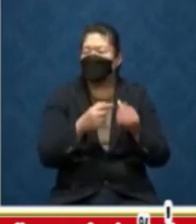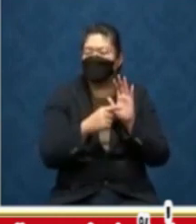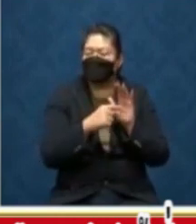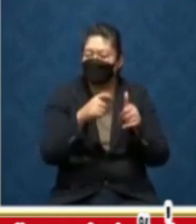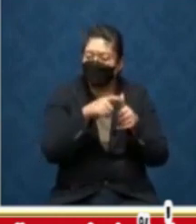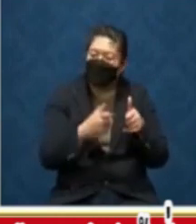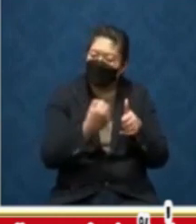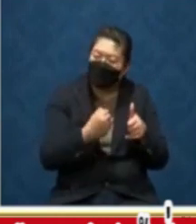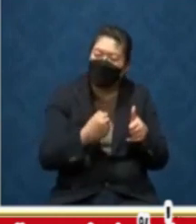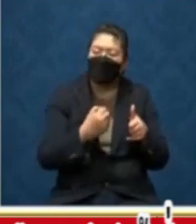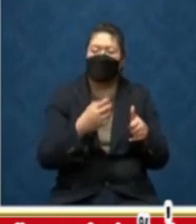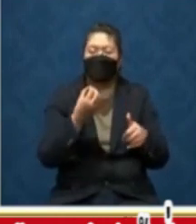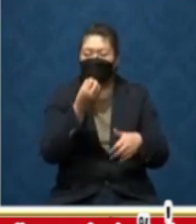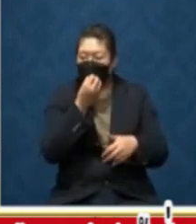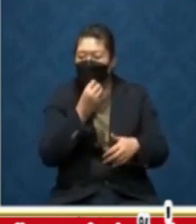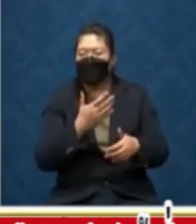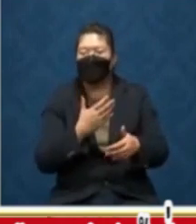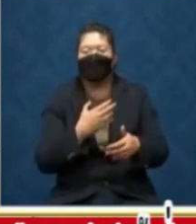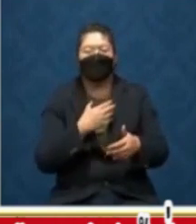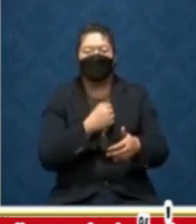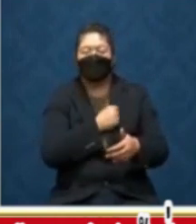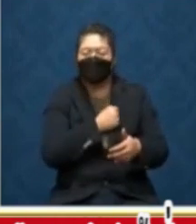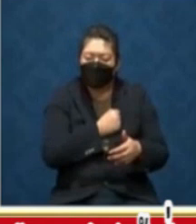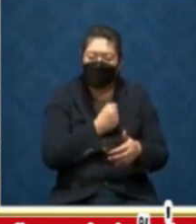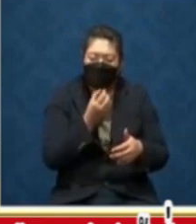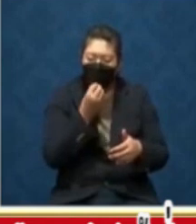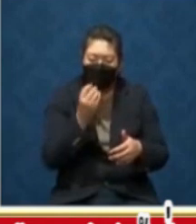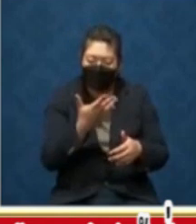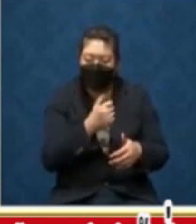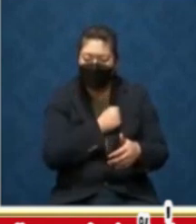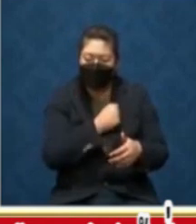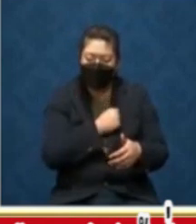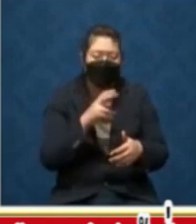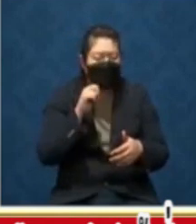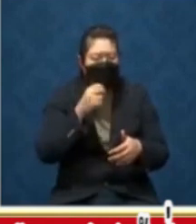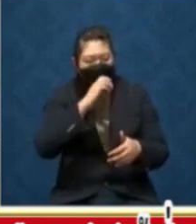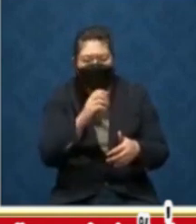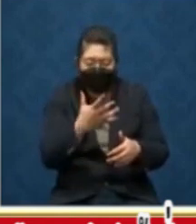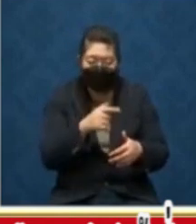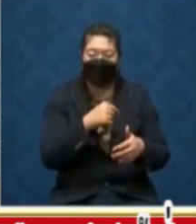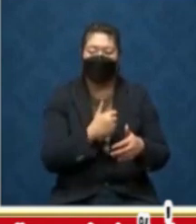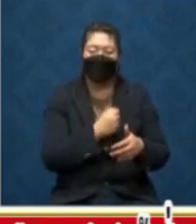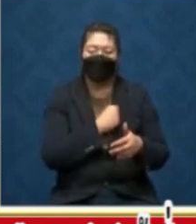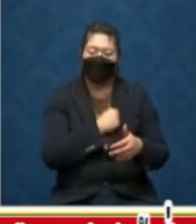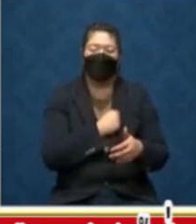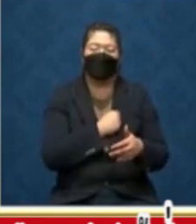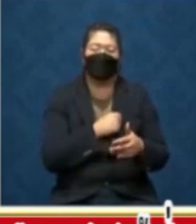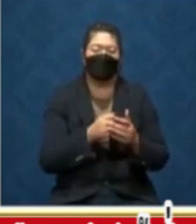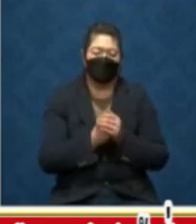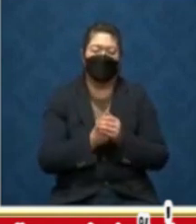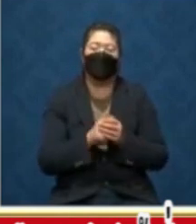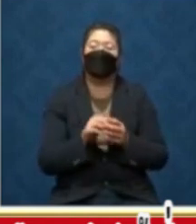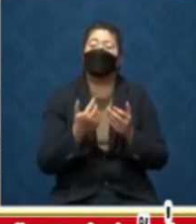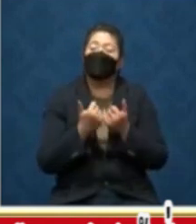แล้วเรียกอะไรนี่สภาก็จะต้องตามใจทุกอย่างไม่ใช่แต่กรณีที่เกิดขึ้นเนี่ยฟังเพื่อนสมาชิก